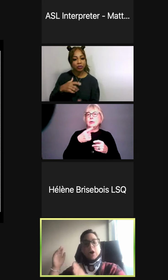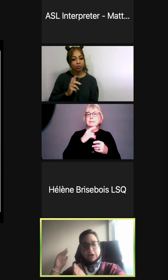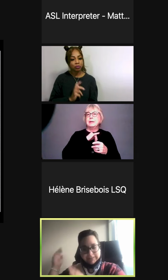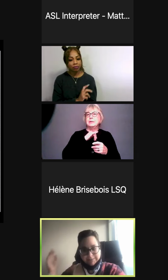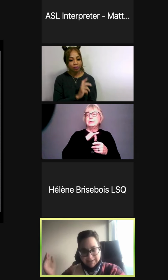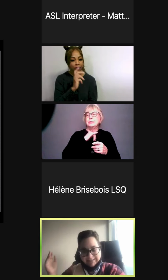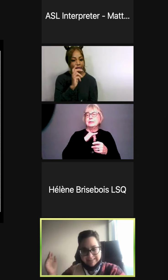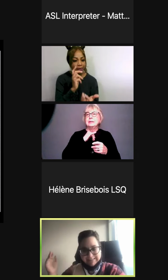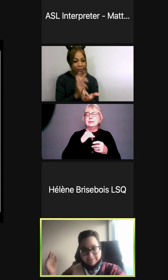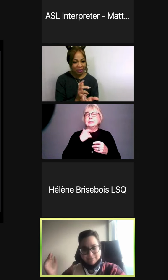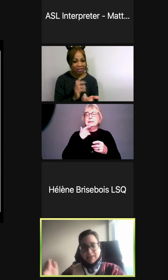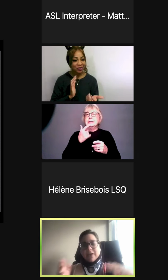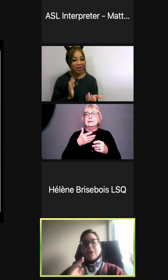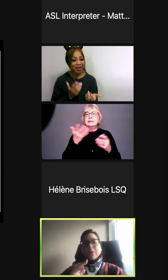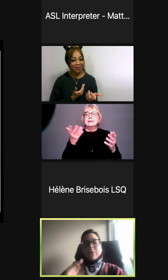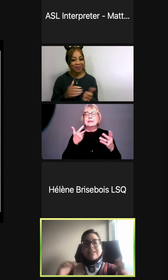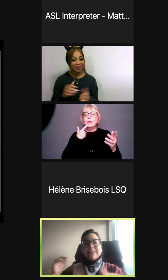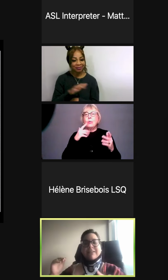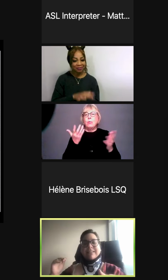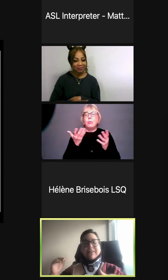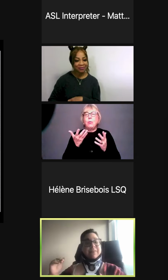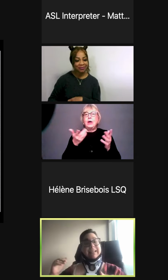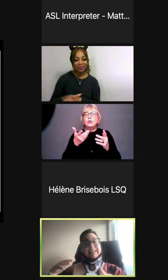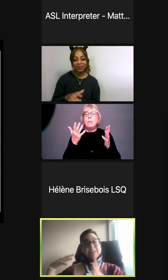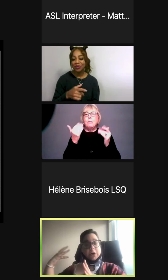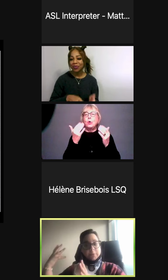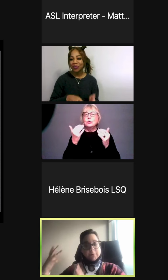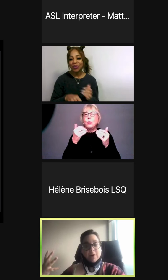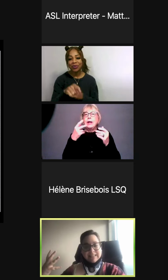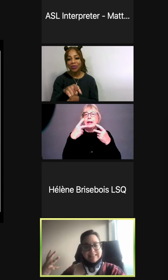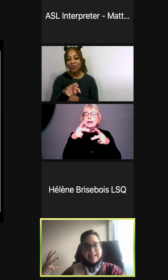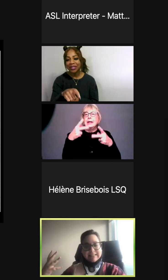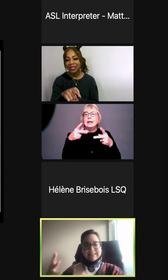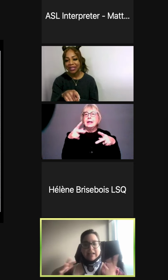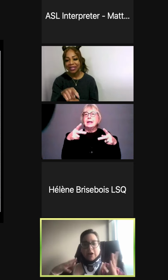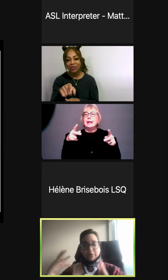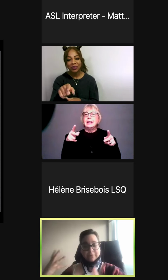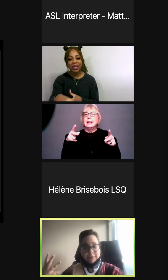c'est de quoi avez-vous besoin pour vous